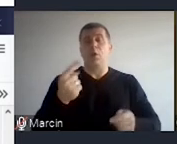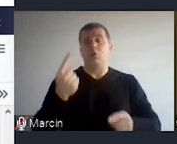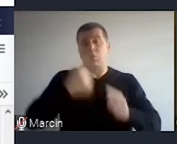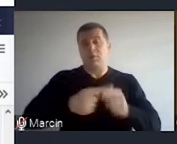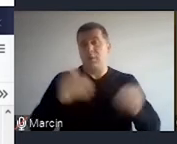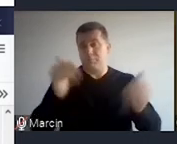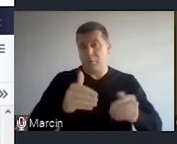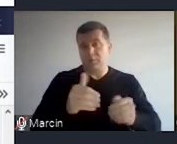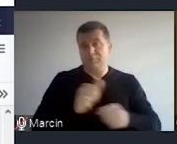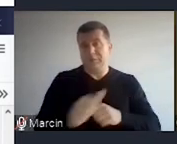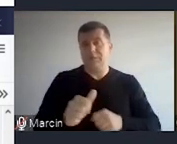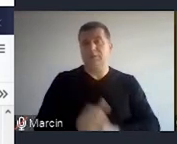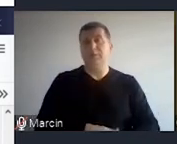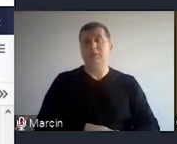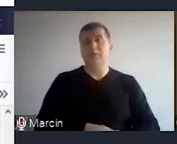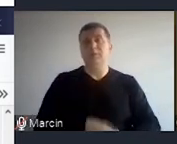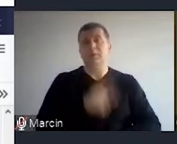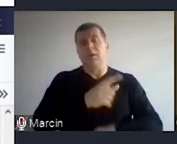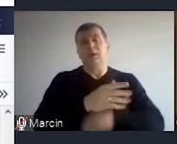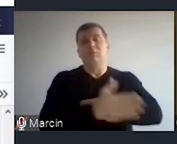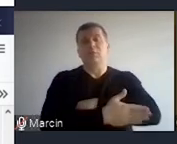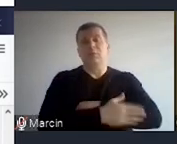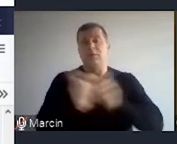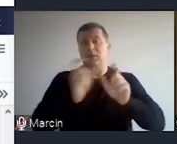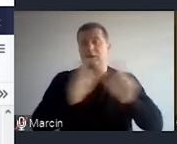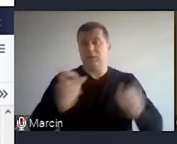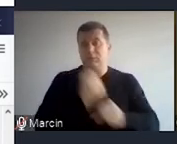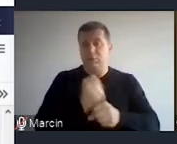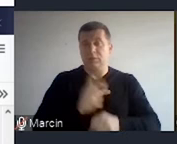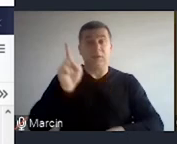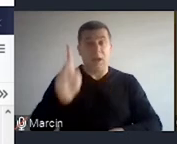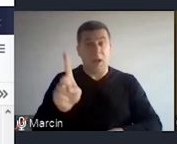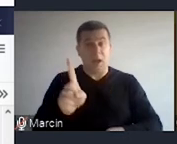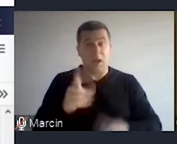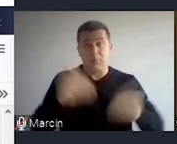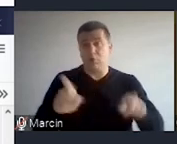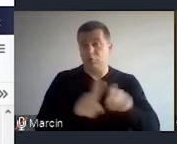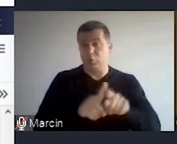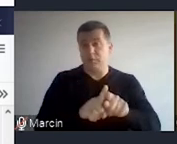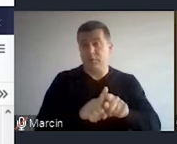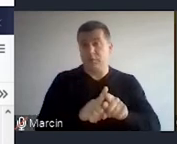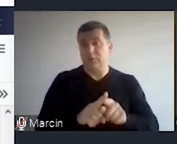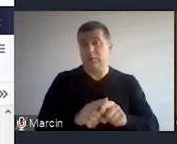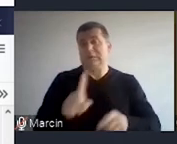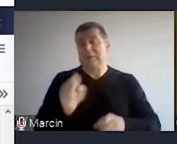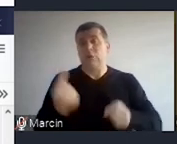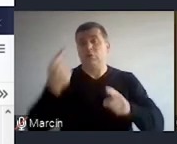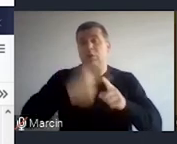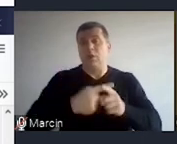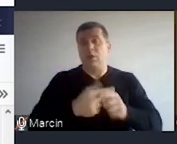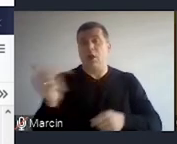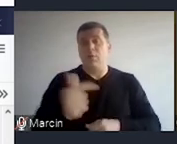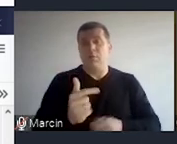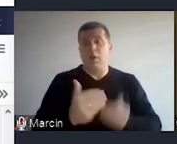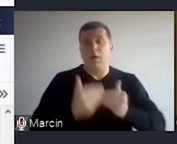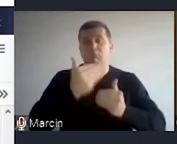być w podstawowym czasie pracy, ale może również być za dodatkowe obowiązki